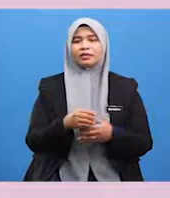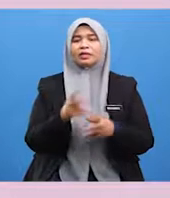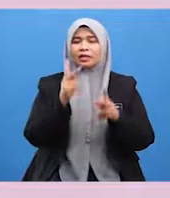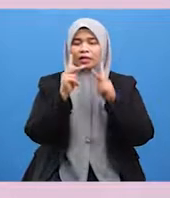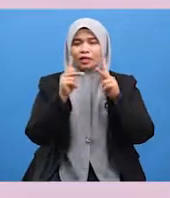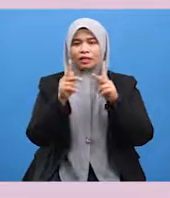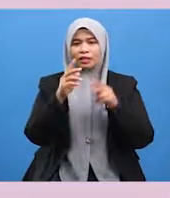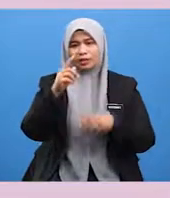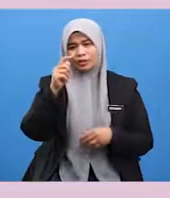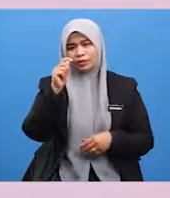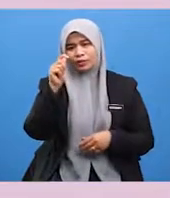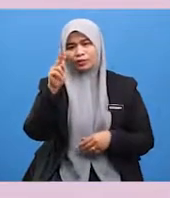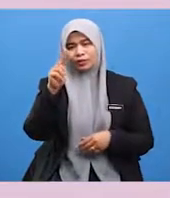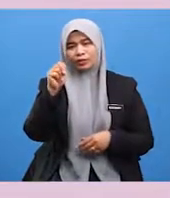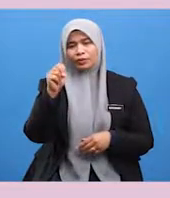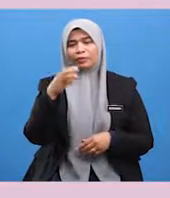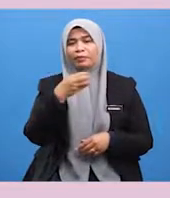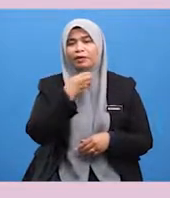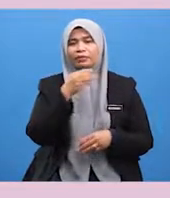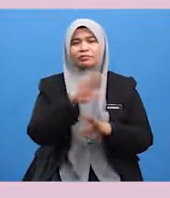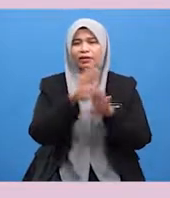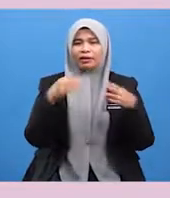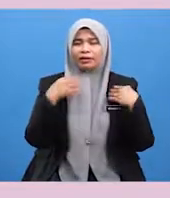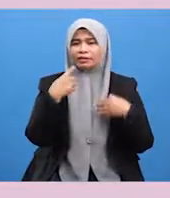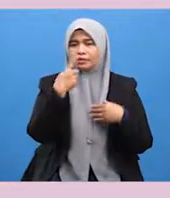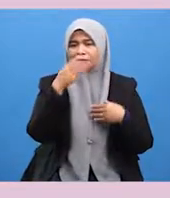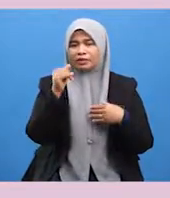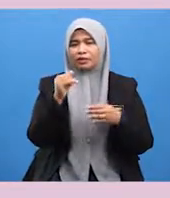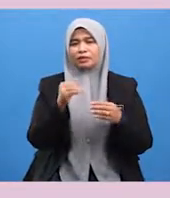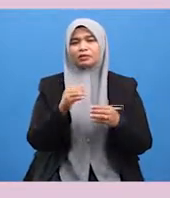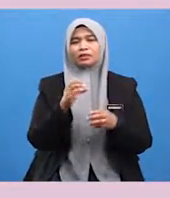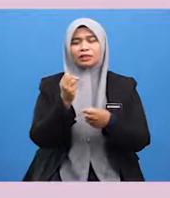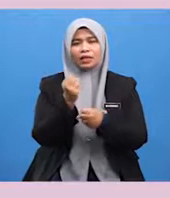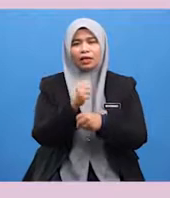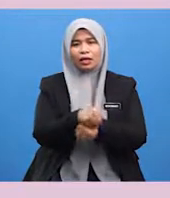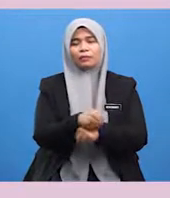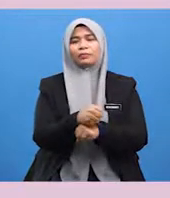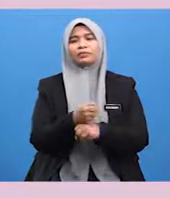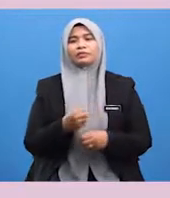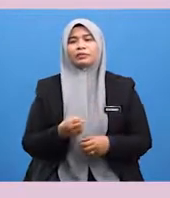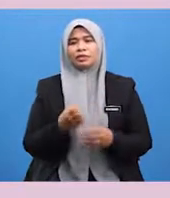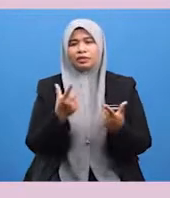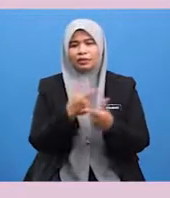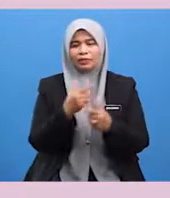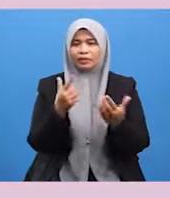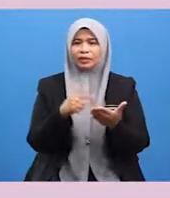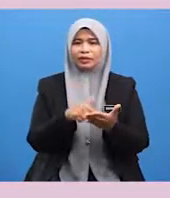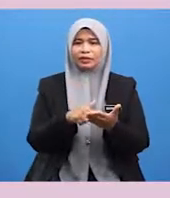Kata-kata Tun Perak tiada siapa sanggup menyanggahi lagi. Raja suka melihat Tun